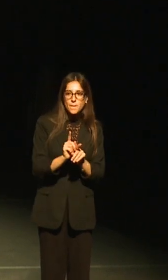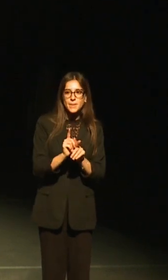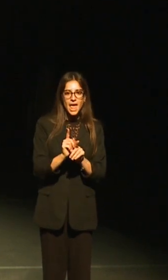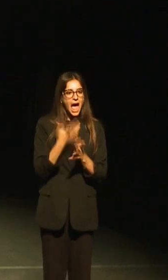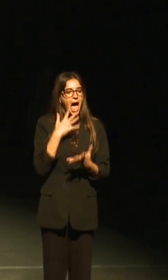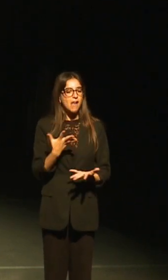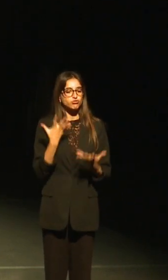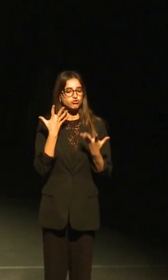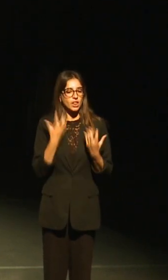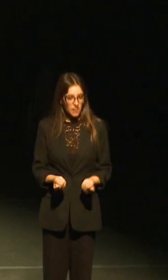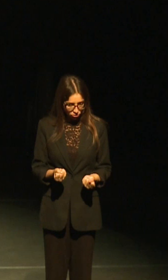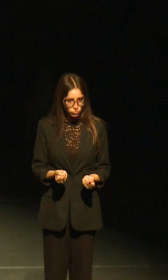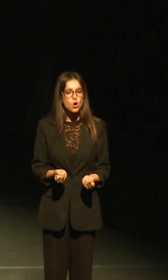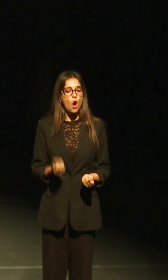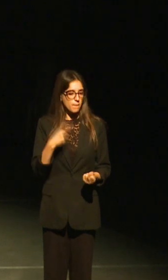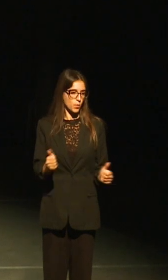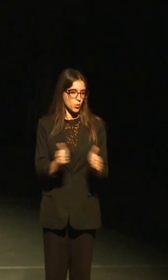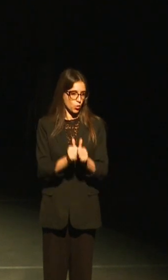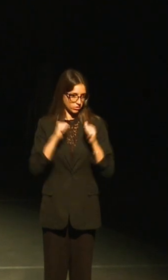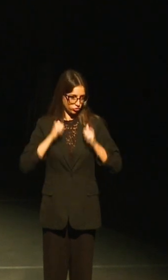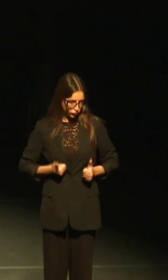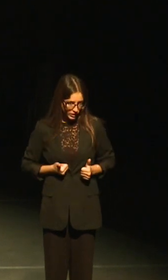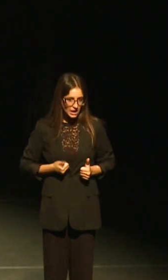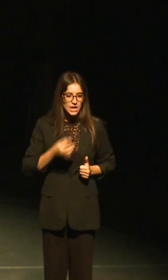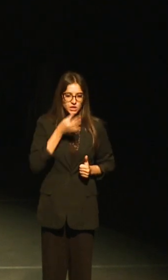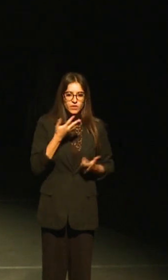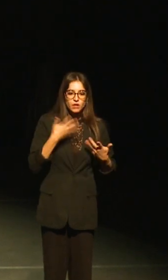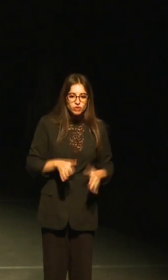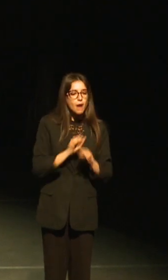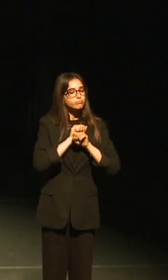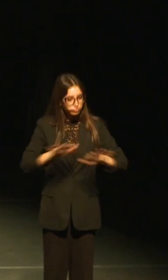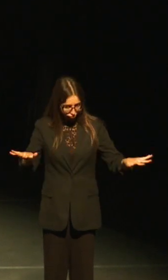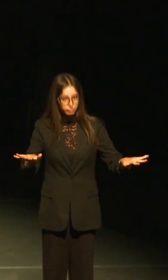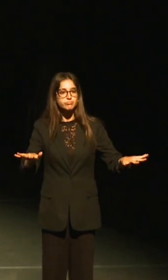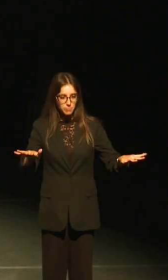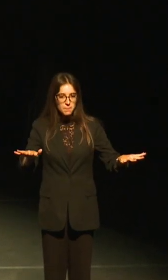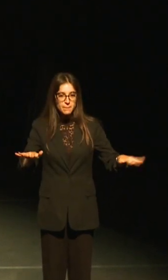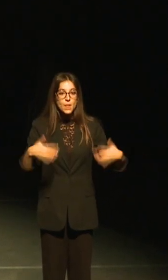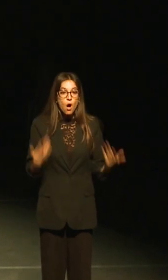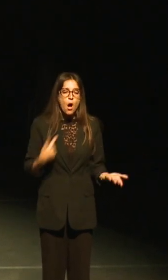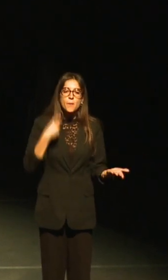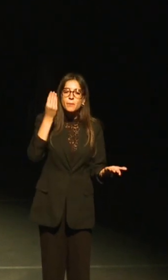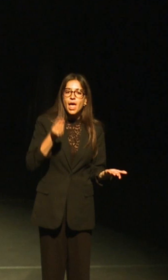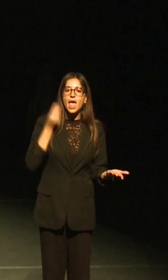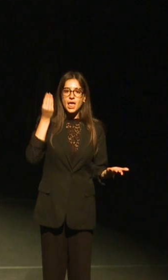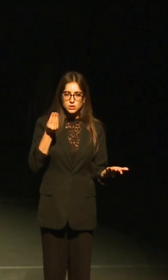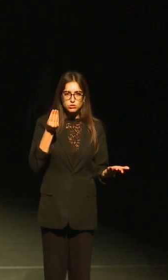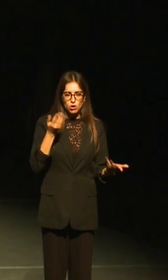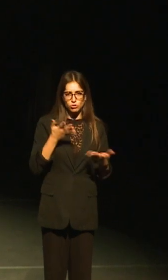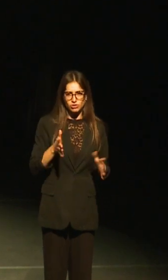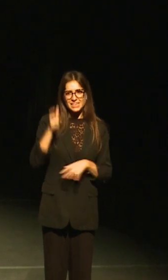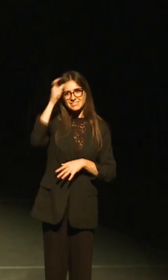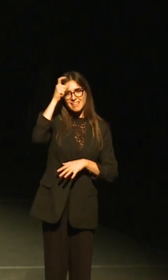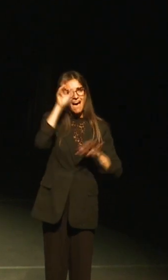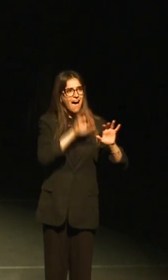accettazione è diventata più mainstream diciamo la coppia lgbt però oggi Io penso che sia tempo come successo in altri